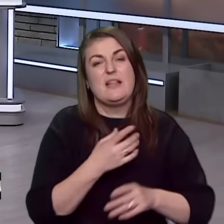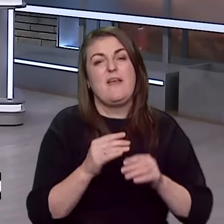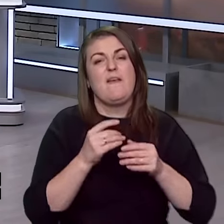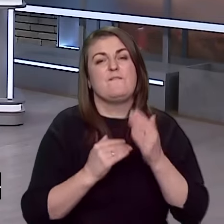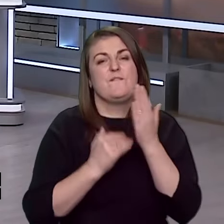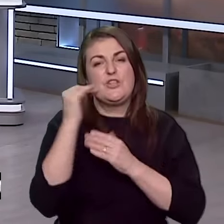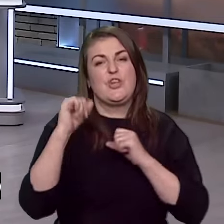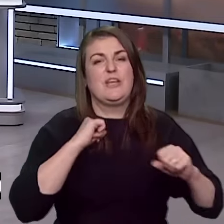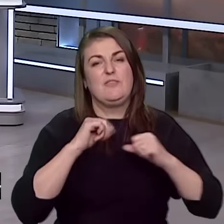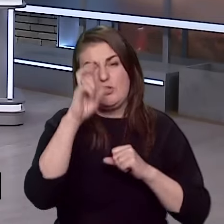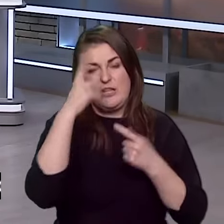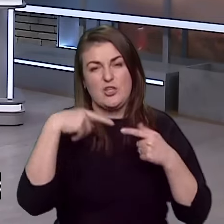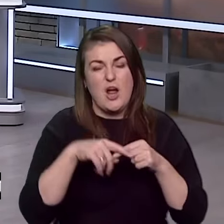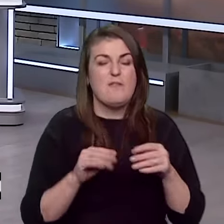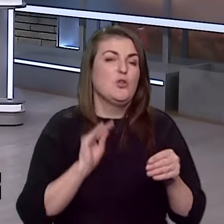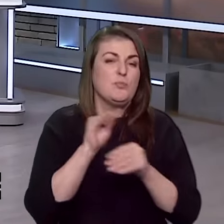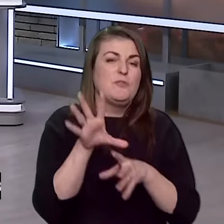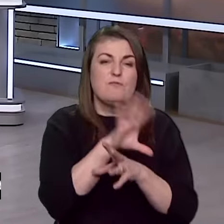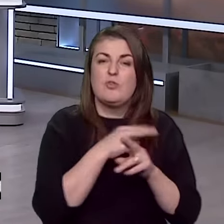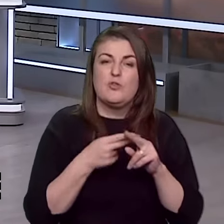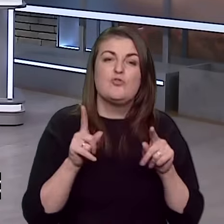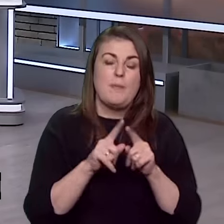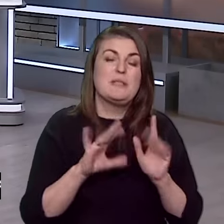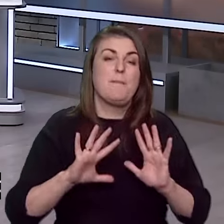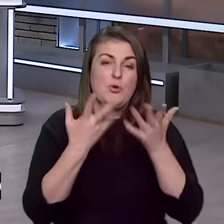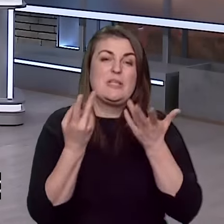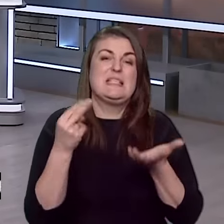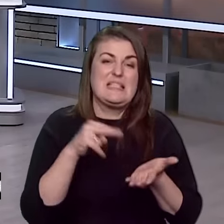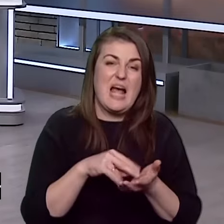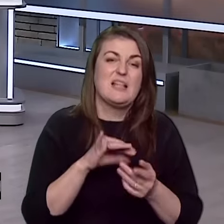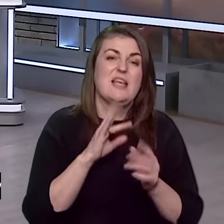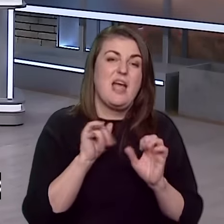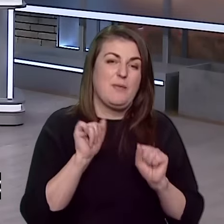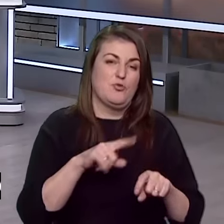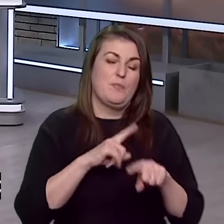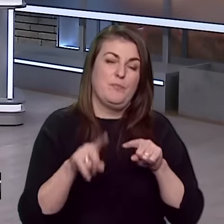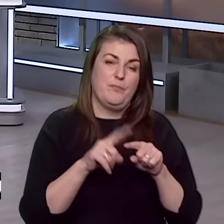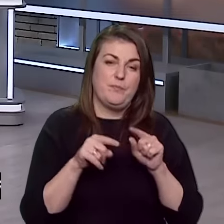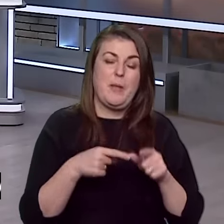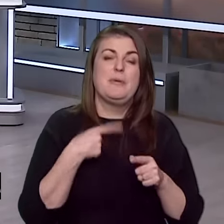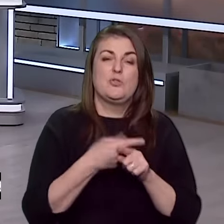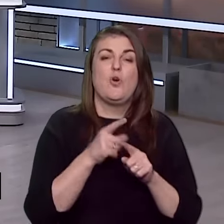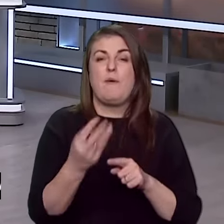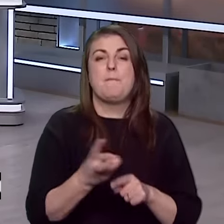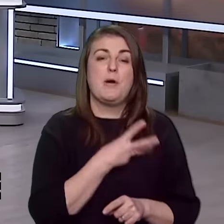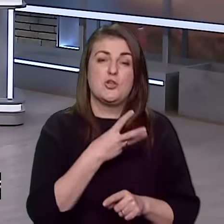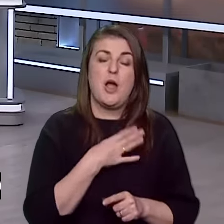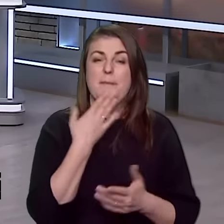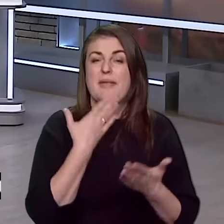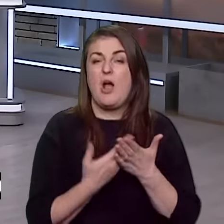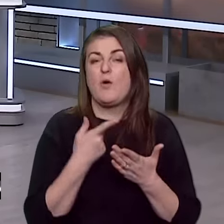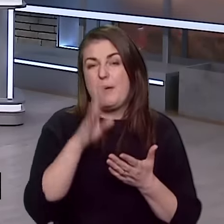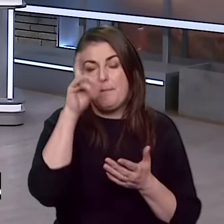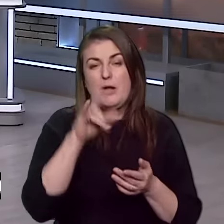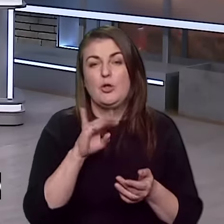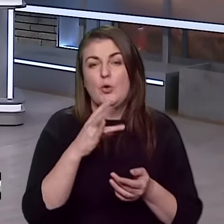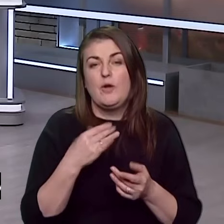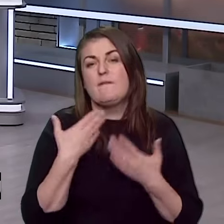керівництво держави зробило все для того, щоб ця подія сталася і якомога швидше вони були тут. Ми цього вам бажаємо і дякуємо вам, пане